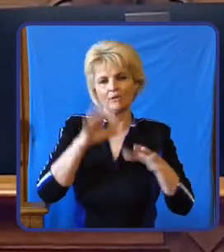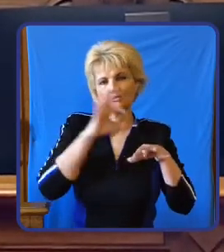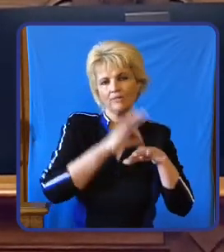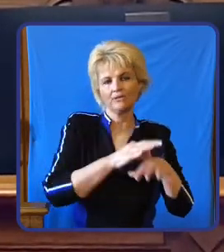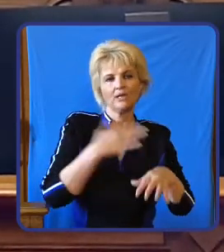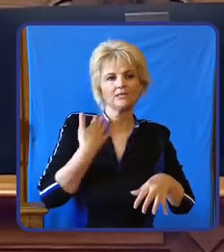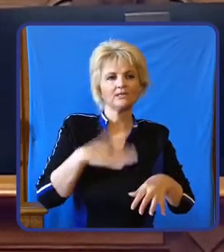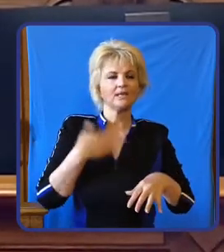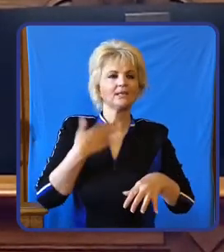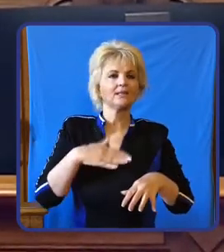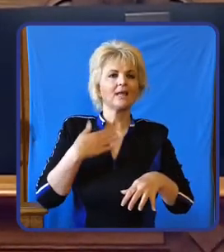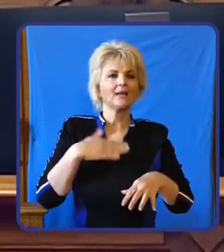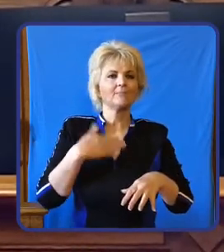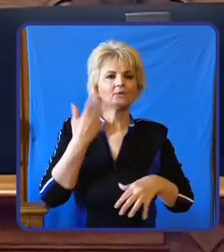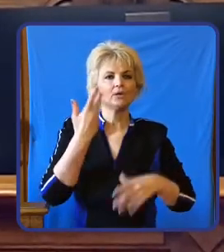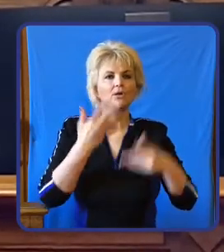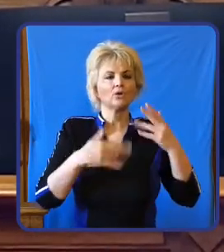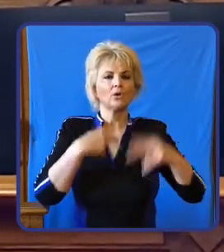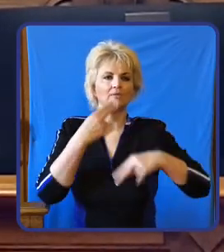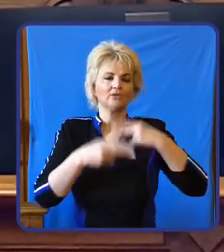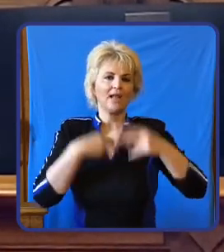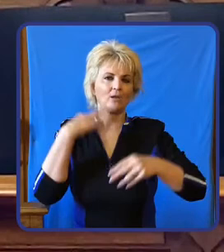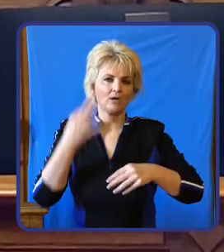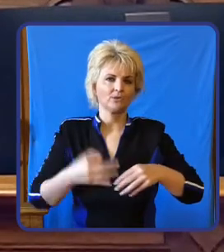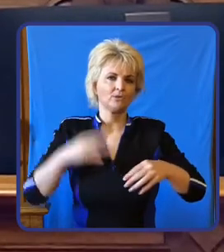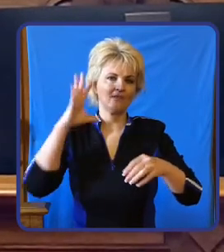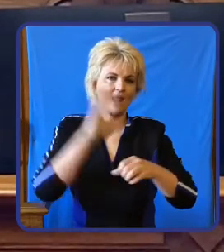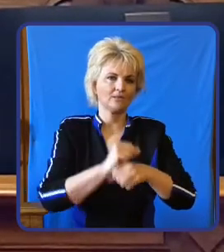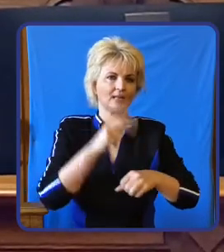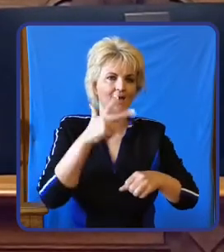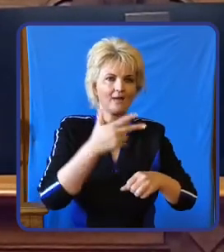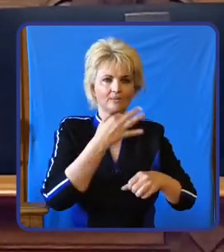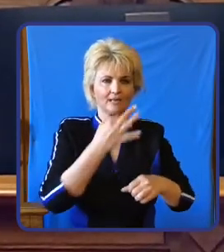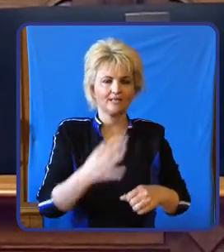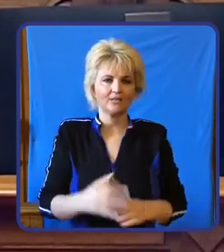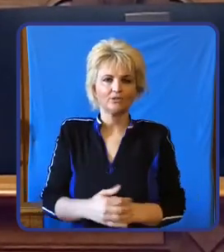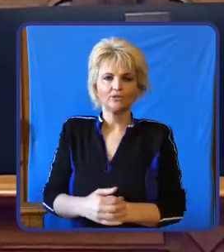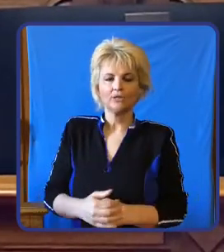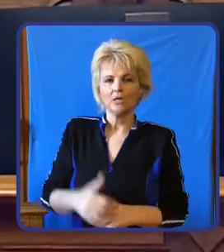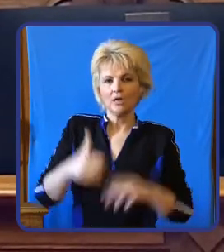Tasilit könyvvizsgáló asszony reagálna erre a három kérdésre,